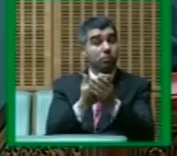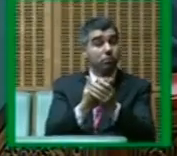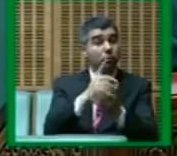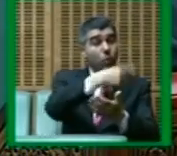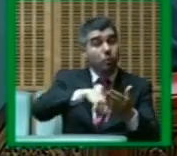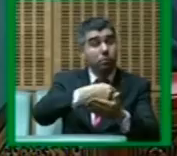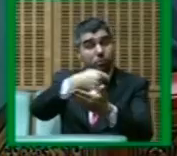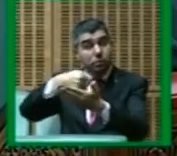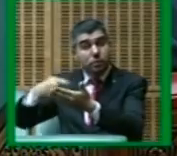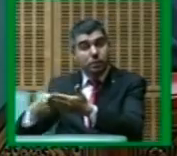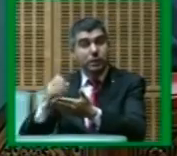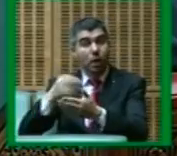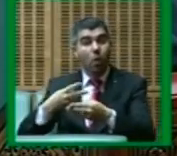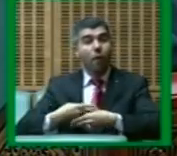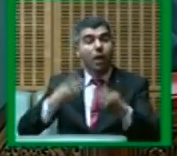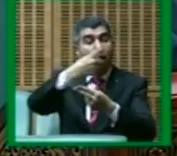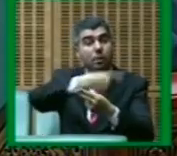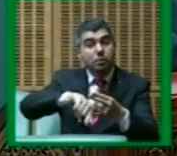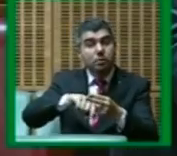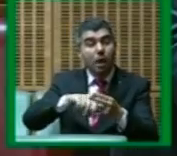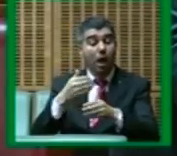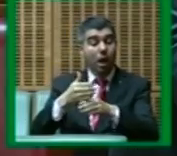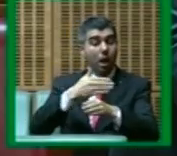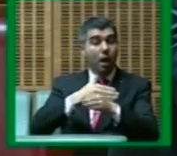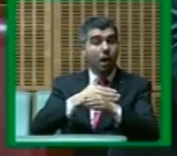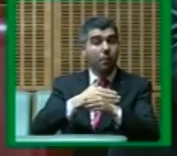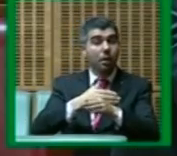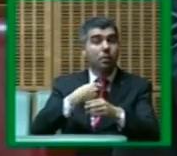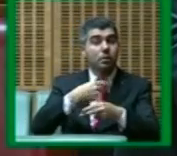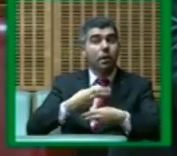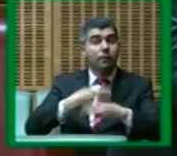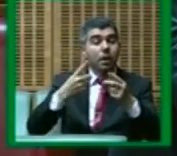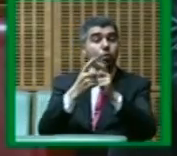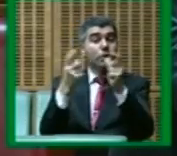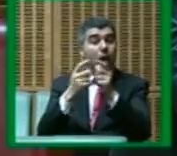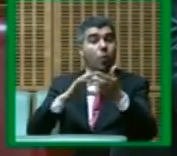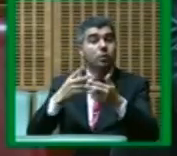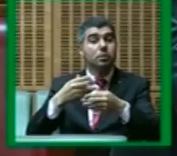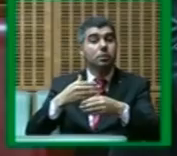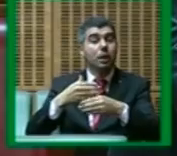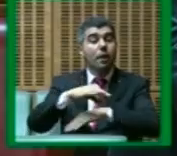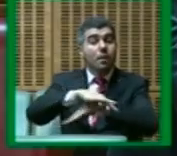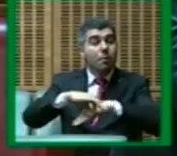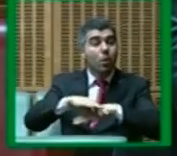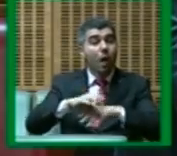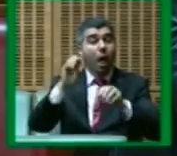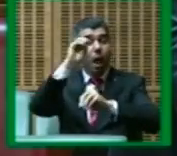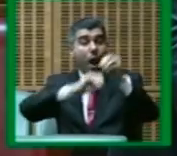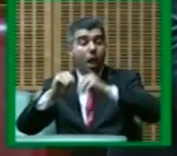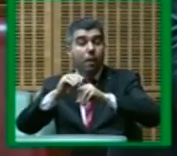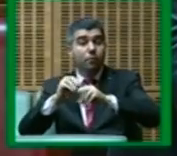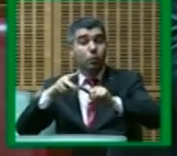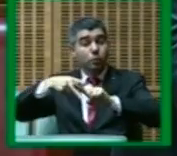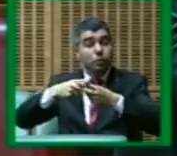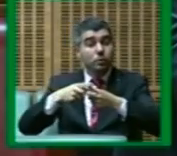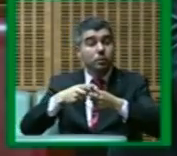دفتر تحملات، كاين اعلانات طلبات العروض، درنا واحد هذه 5 شهور على